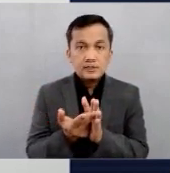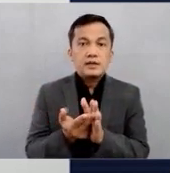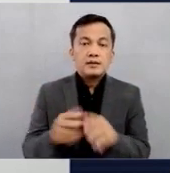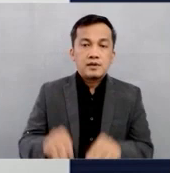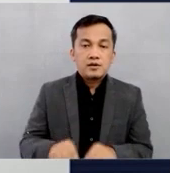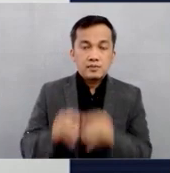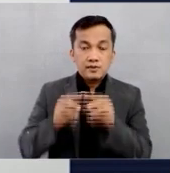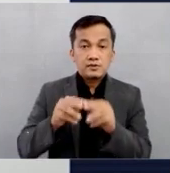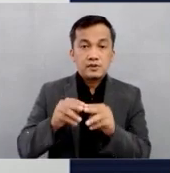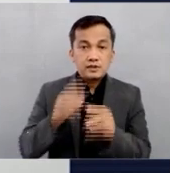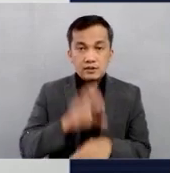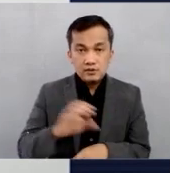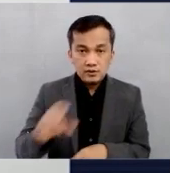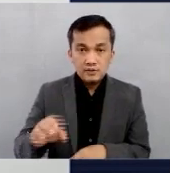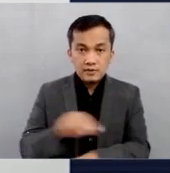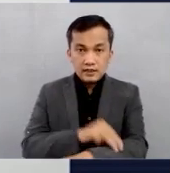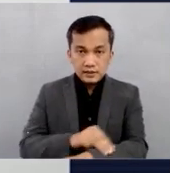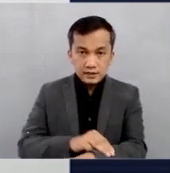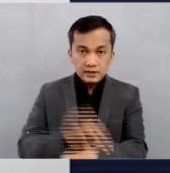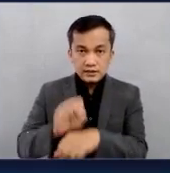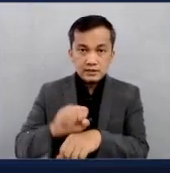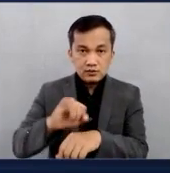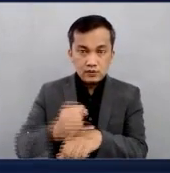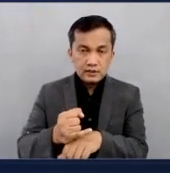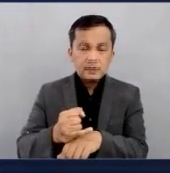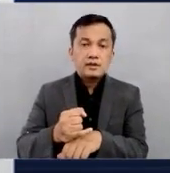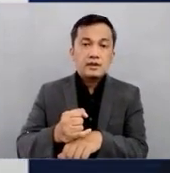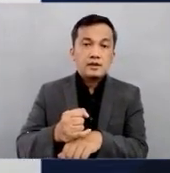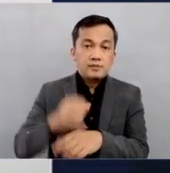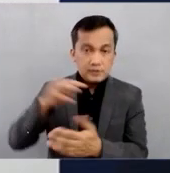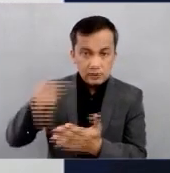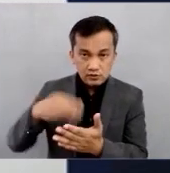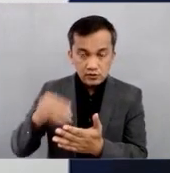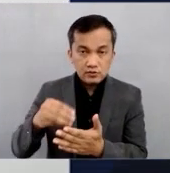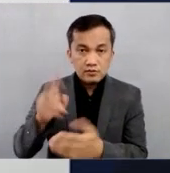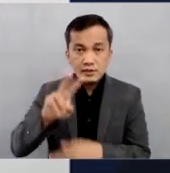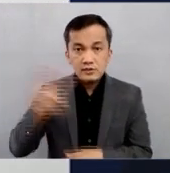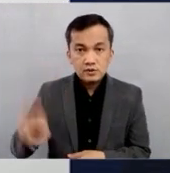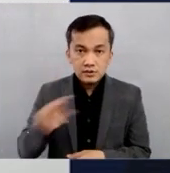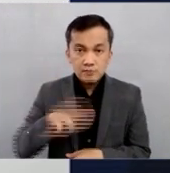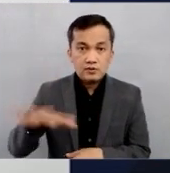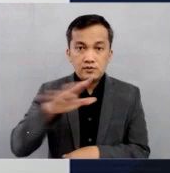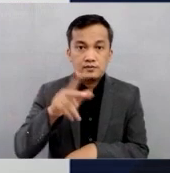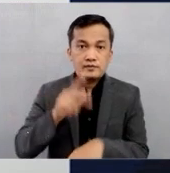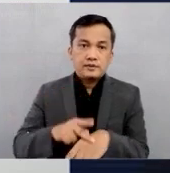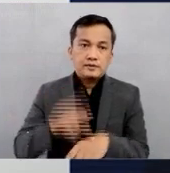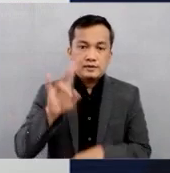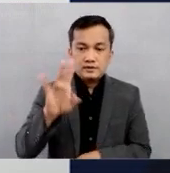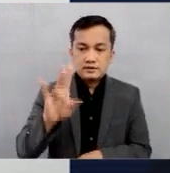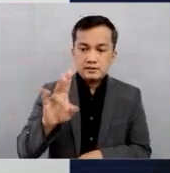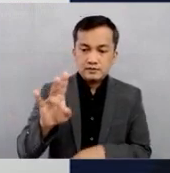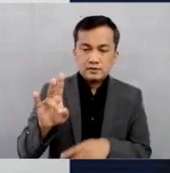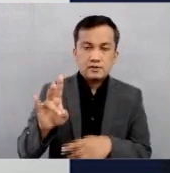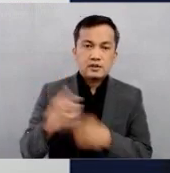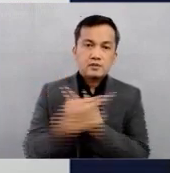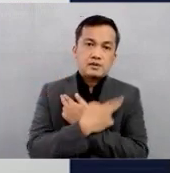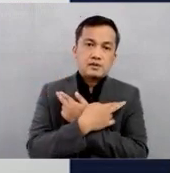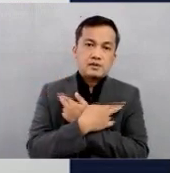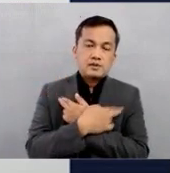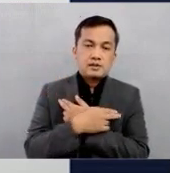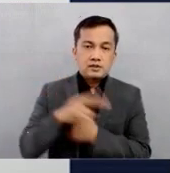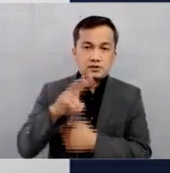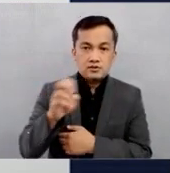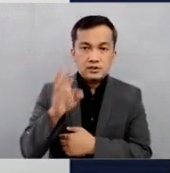City, San Juan, Mandaluyong at Valenzuela. Sa buong bansa, 17 ang nagpapagaling pa sa 260 na